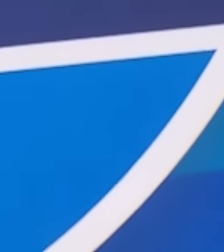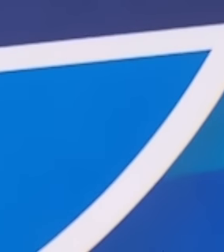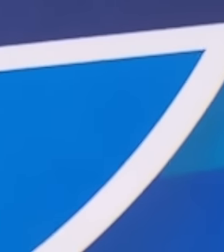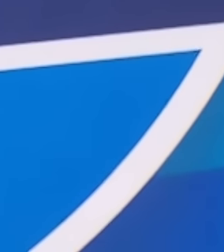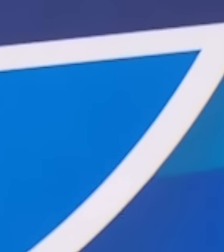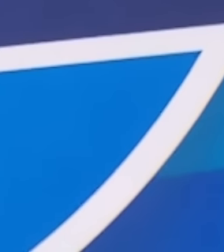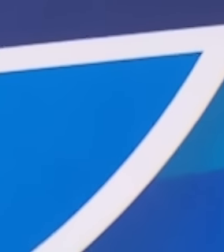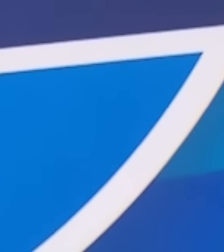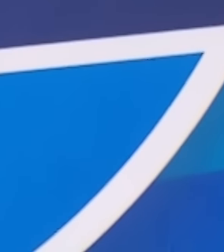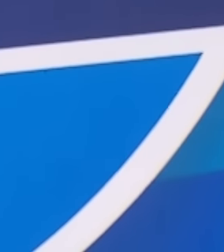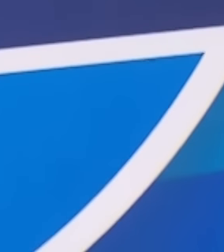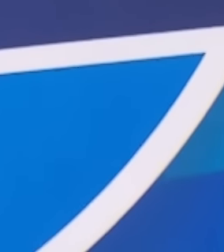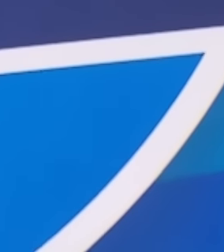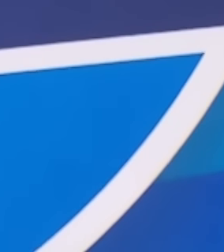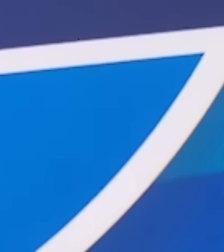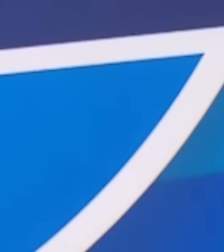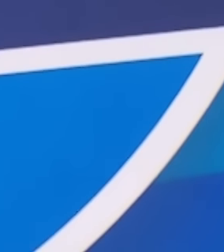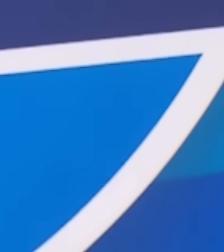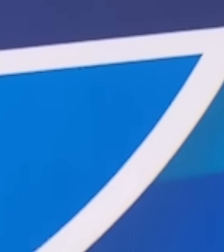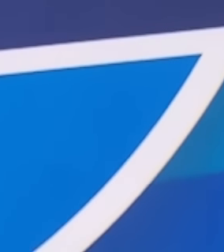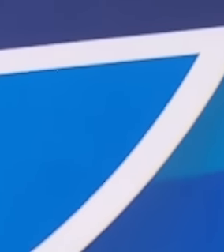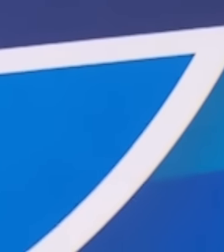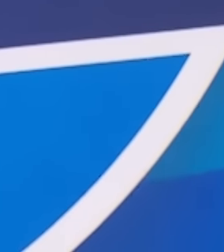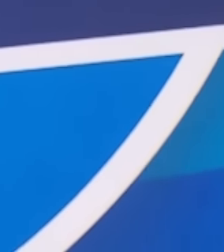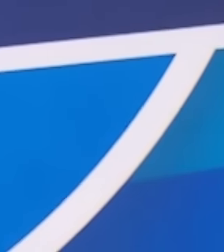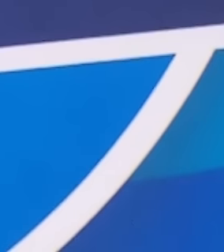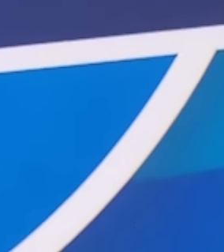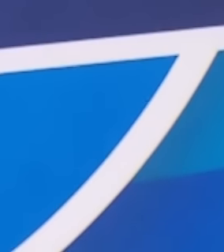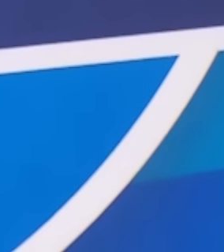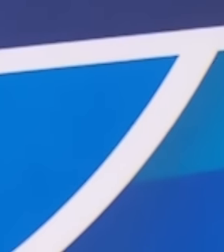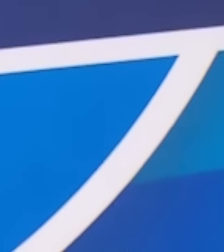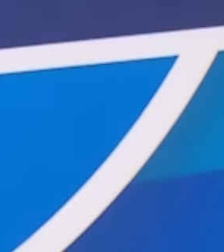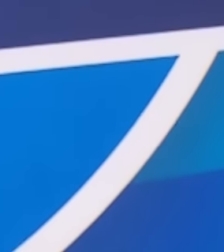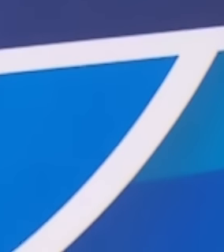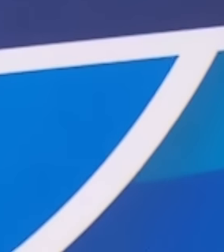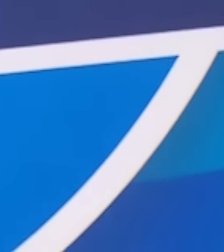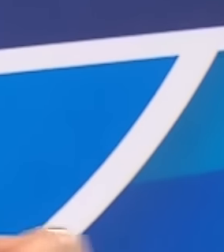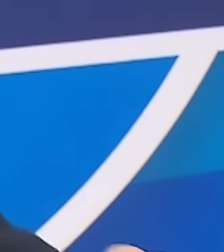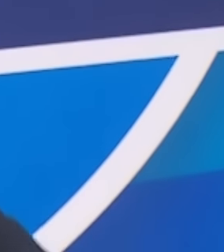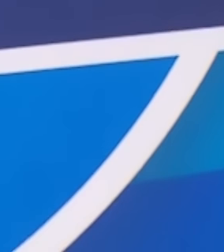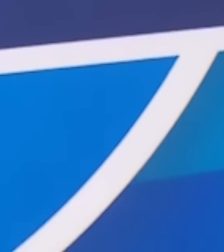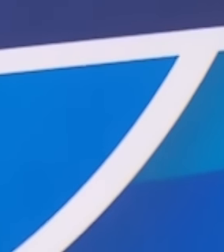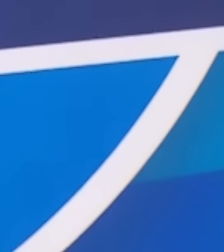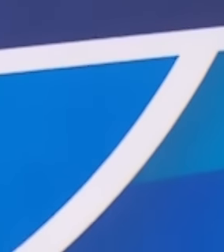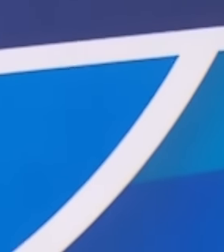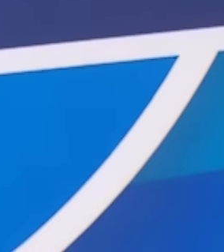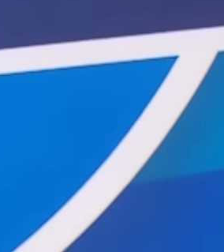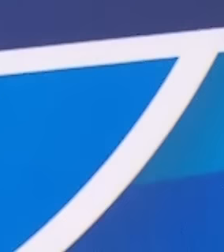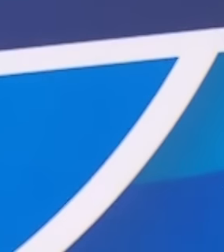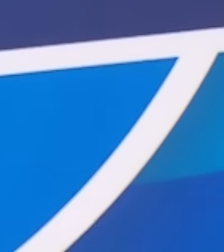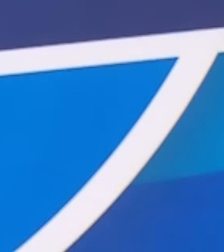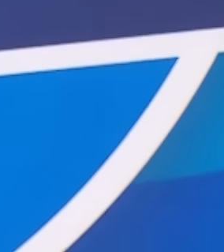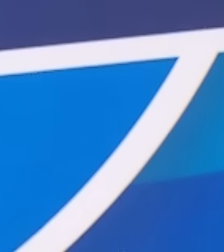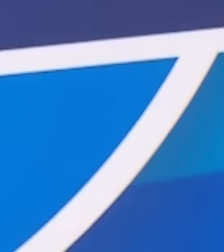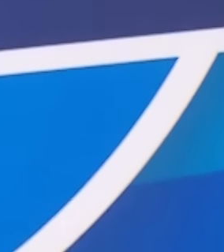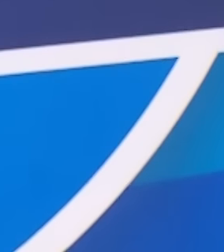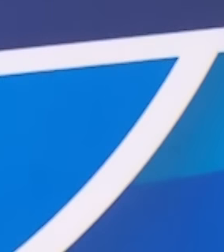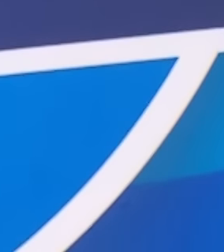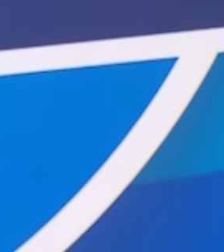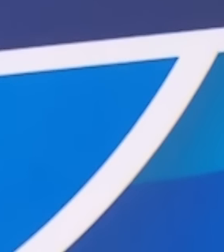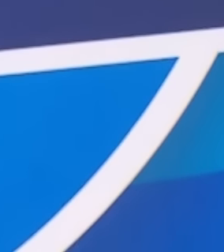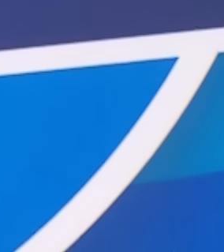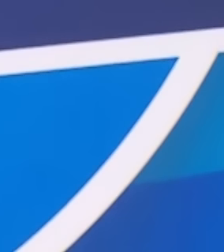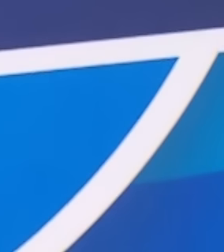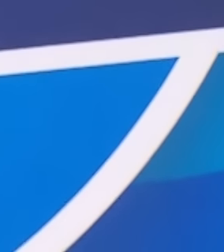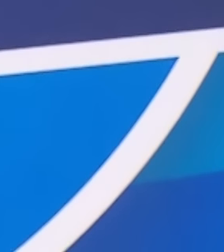더불어민주당 제22대 총선 전략선거구 한 곳 경선 결과를 발표하겠습니다. 서울